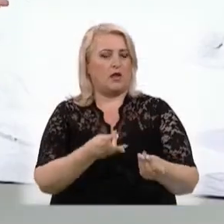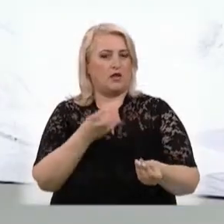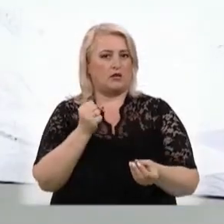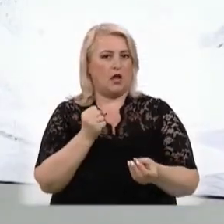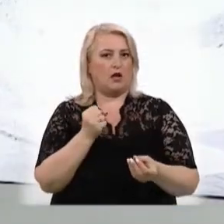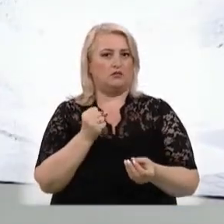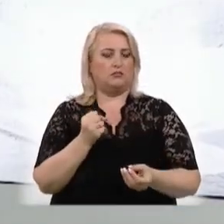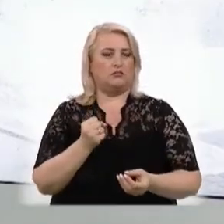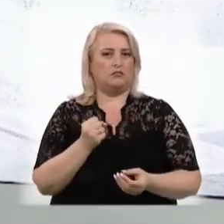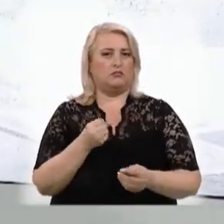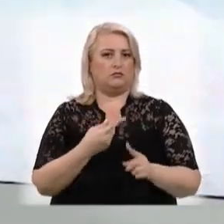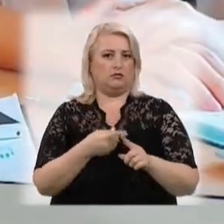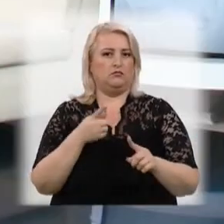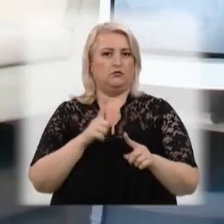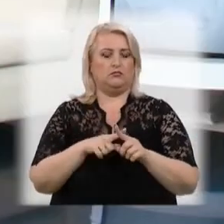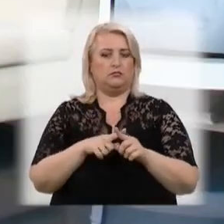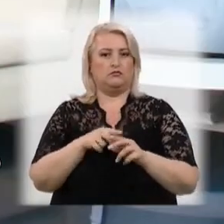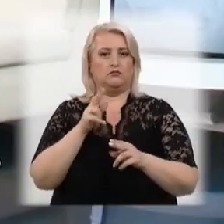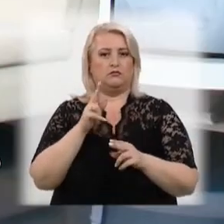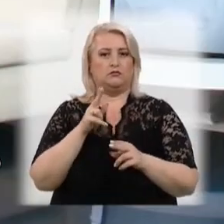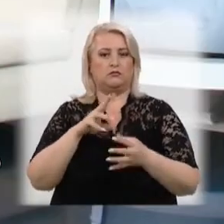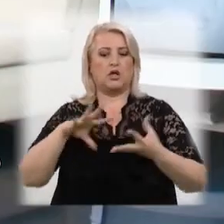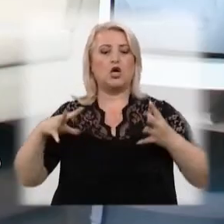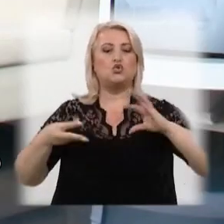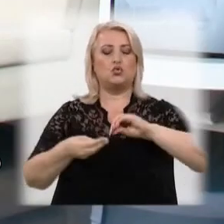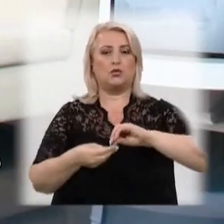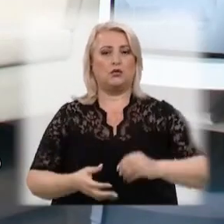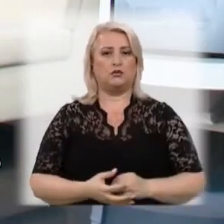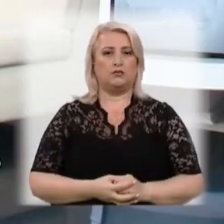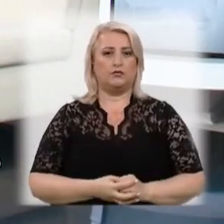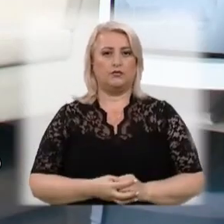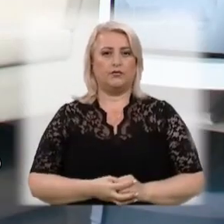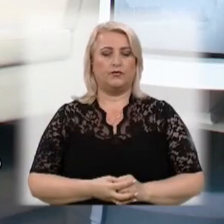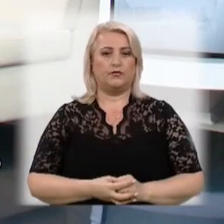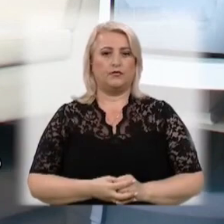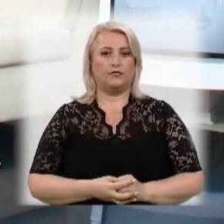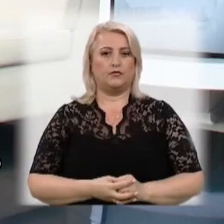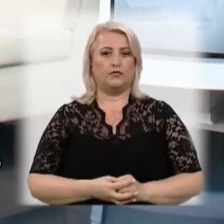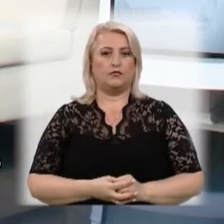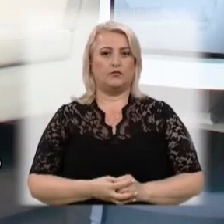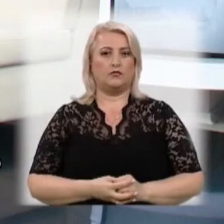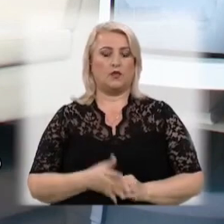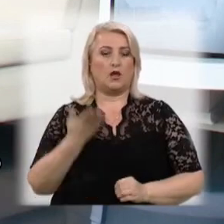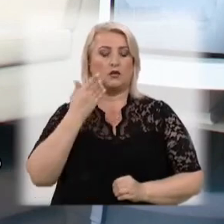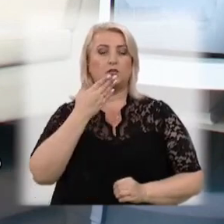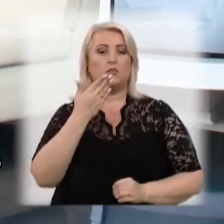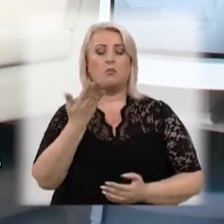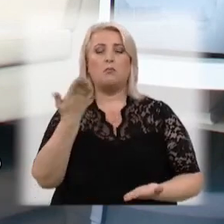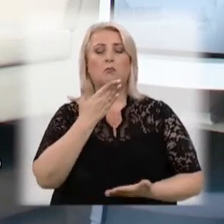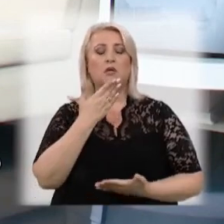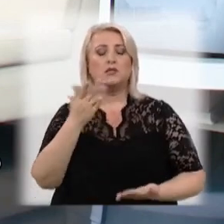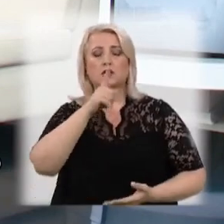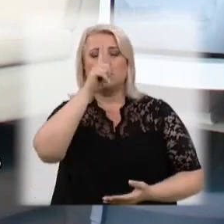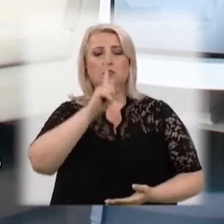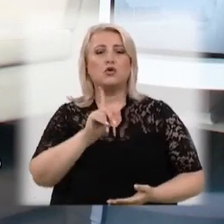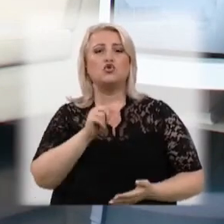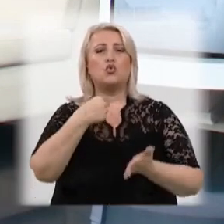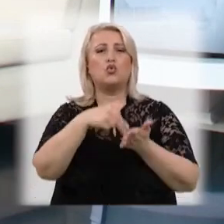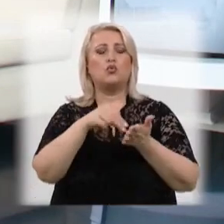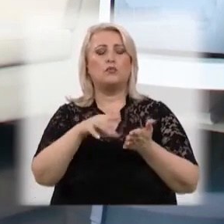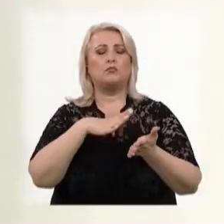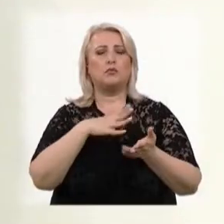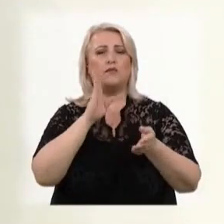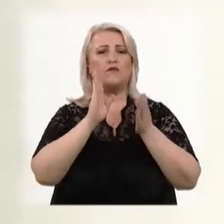seu decizie Adică eu mai mult ca atât Că nu întrebare un noroc în ultima lună Ce produse cumpărat un Facebook